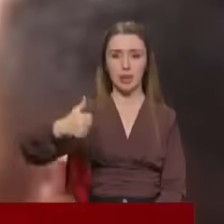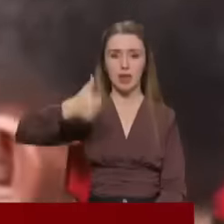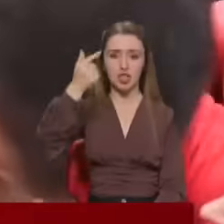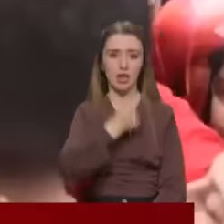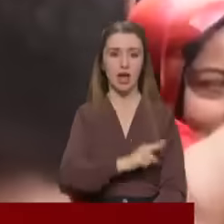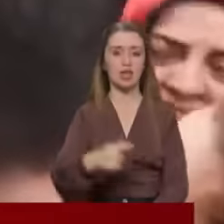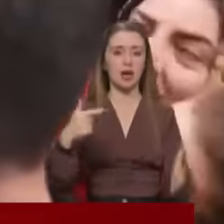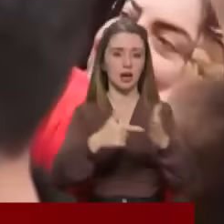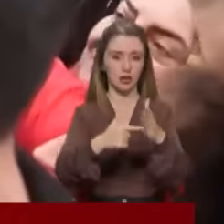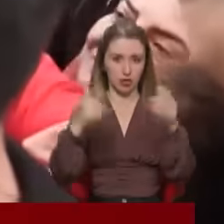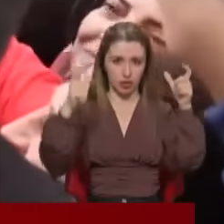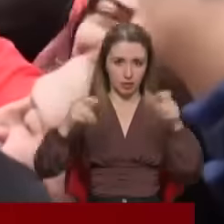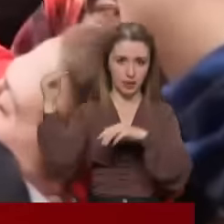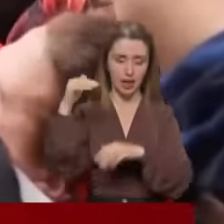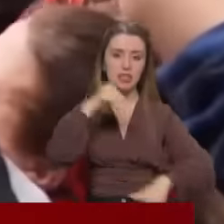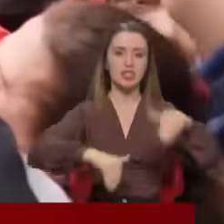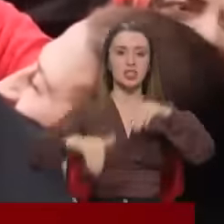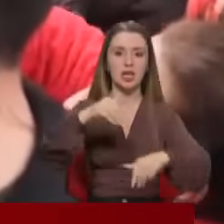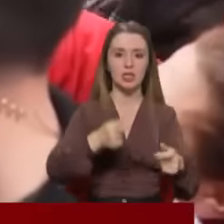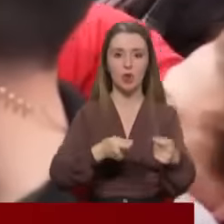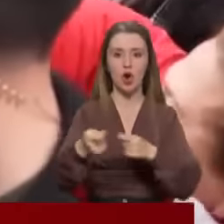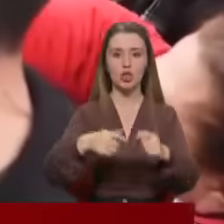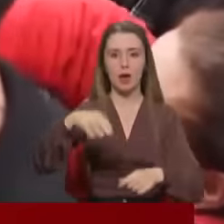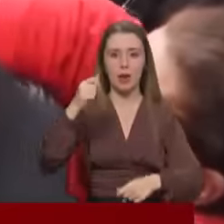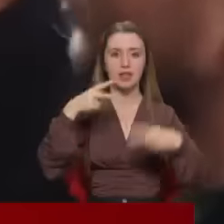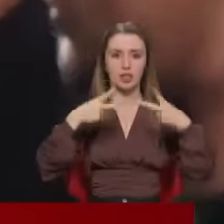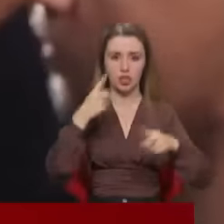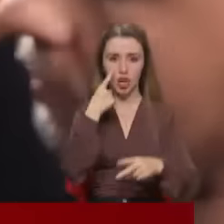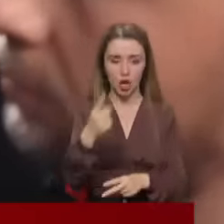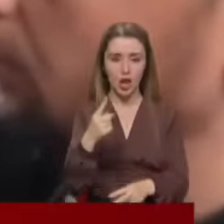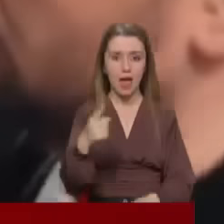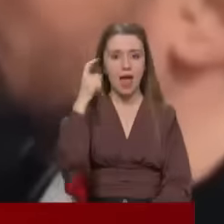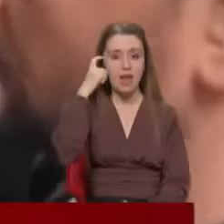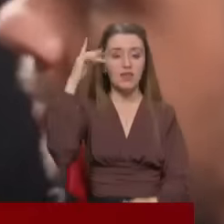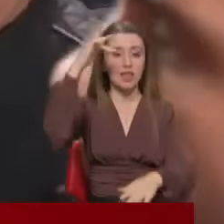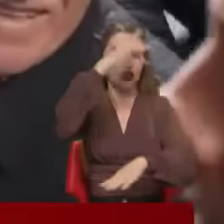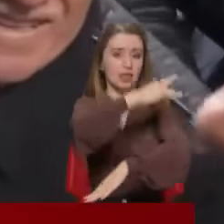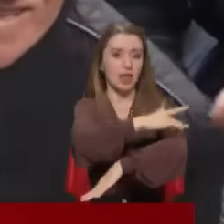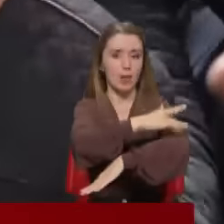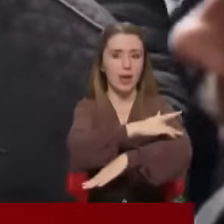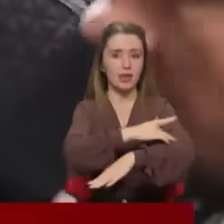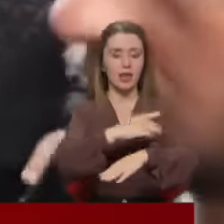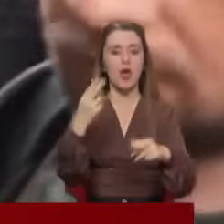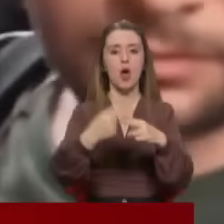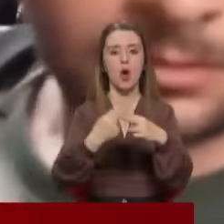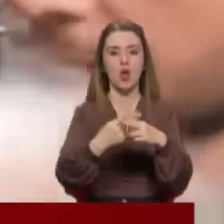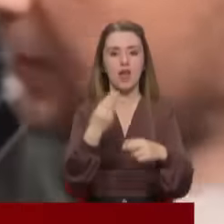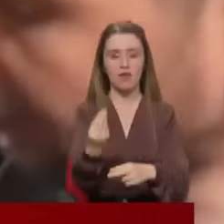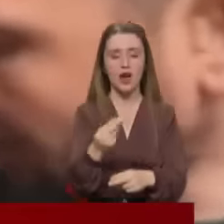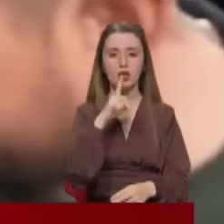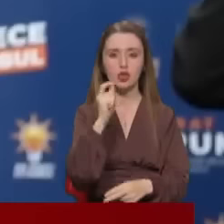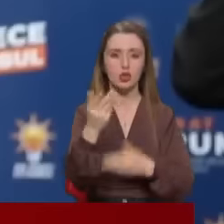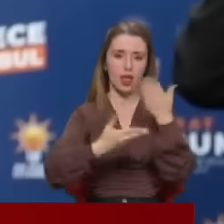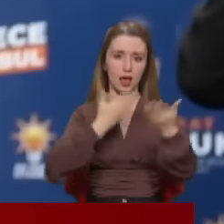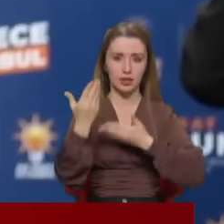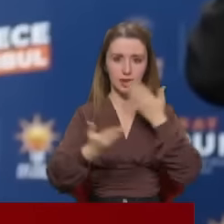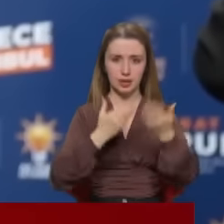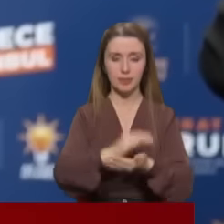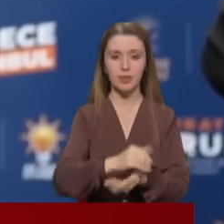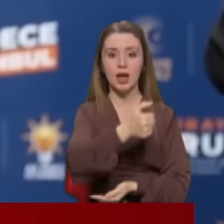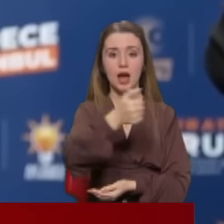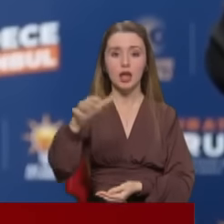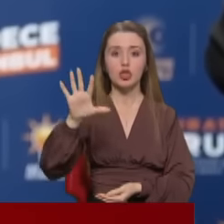Adayı Kadıköy'deydi. Seçim Koordinasyon Merkezi açılışında Fikirtepe'deki dönüşümü örnek gösterdi, vaatlerini sıraladı.